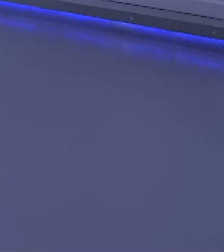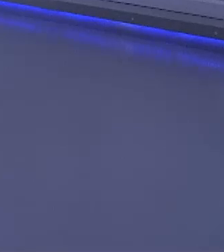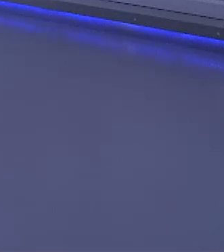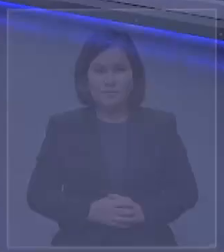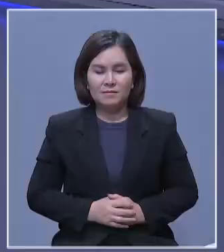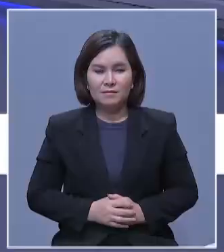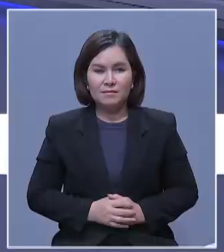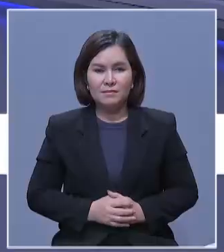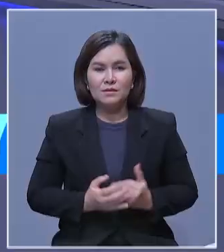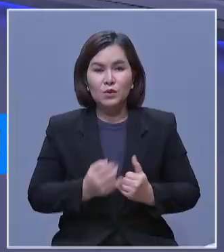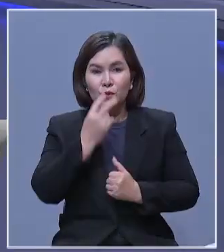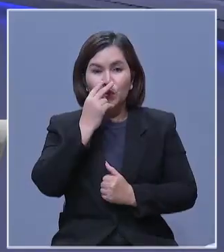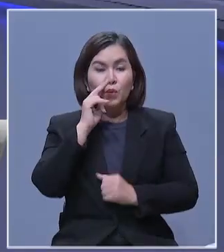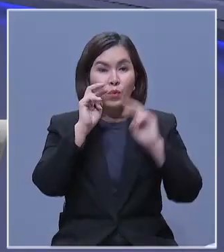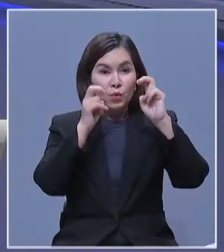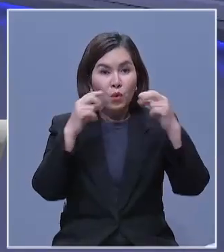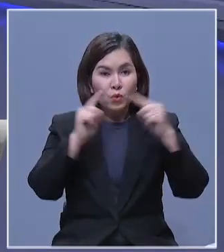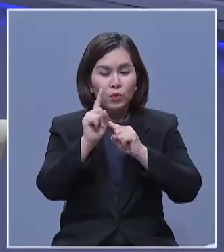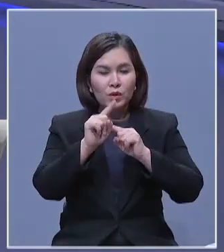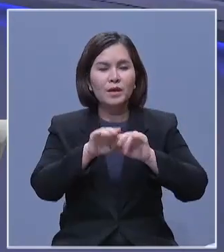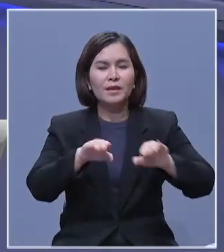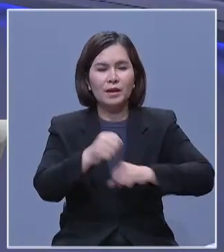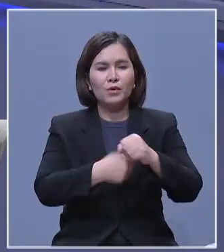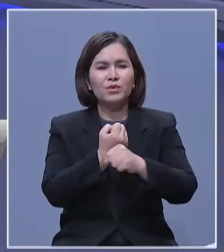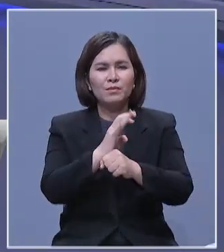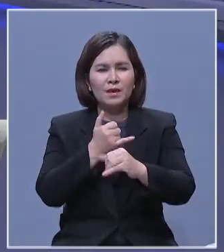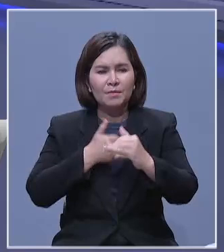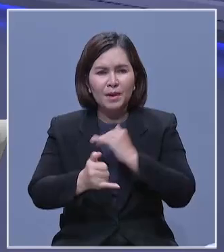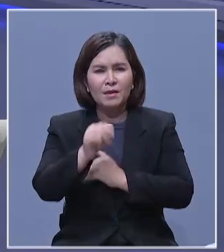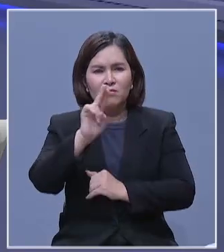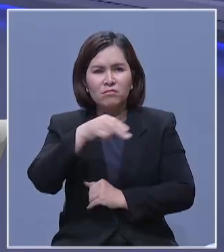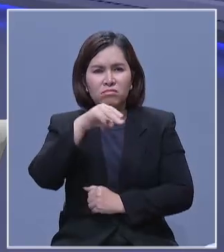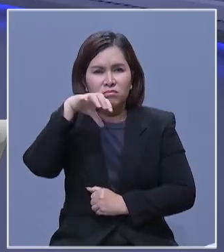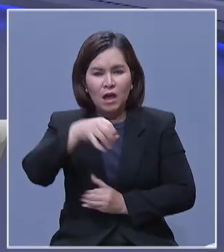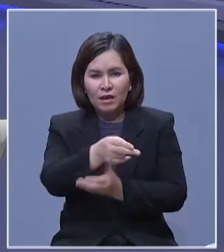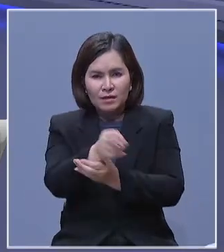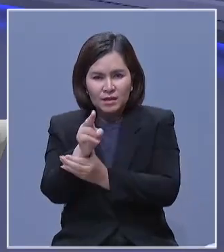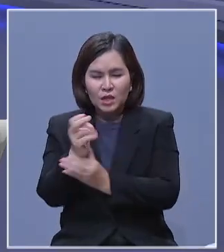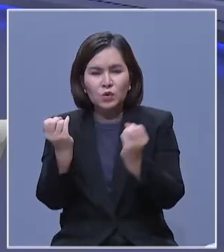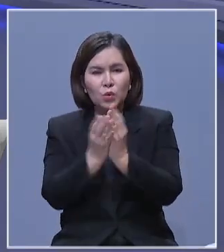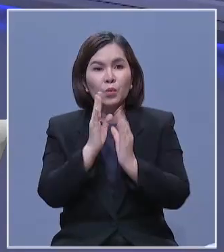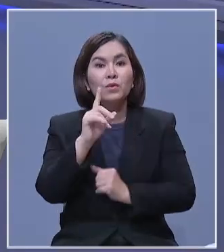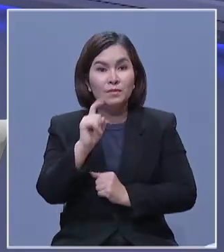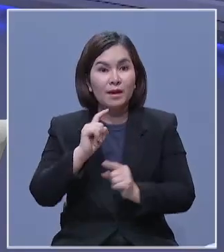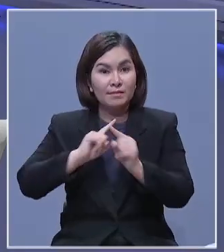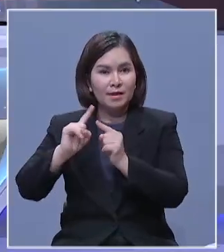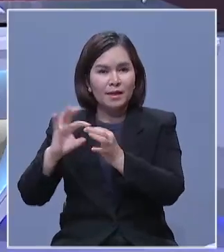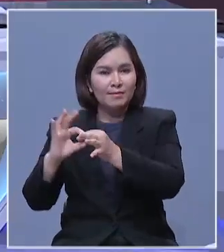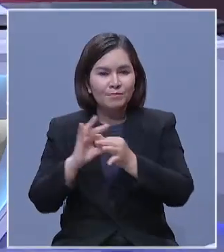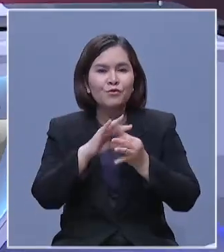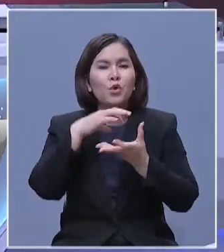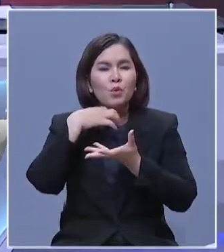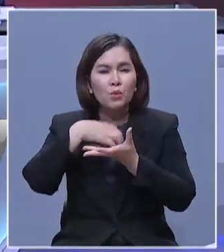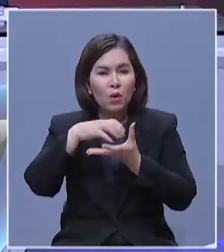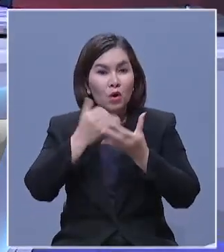กลับมาช่วงนี้ติดตามความคึบหน้าคดีเด็กวัย 14ก่อเหตุยิงที่สยามพารากรจนมีผู้เสียชีวิตน่ะนะครับโดยล่าสุดเห็นบอกว่า